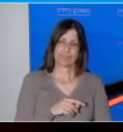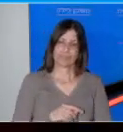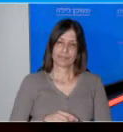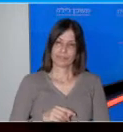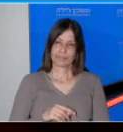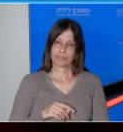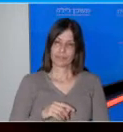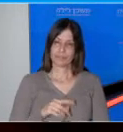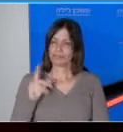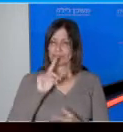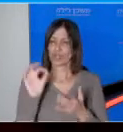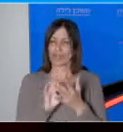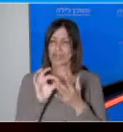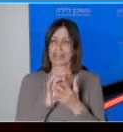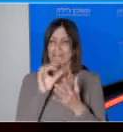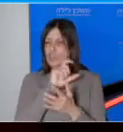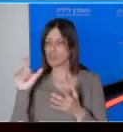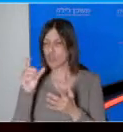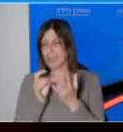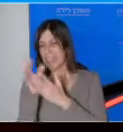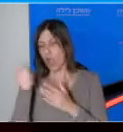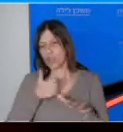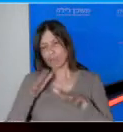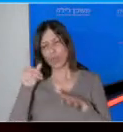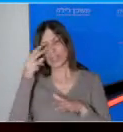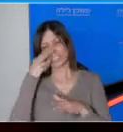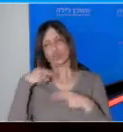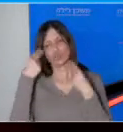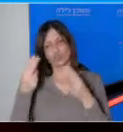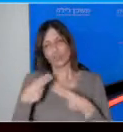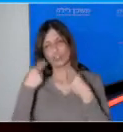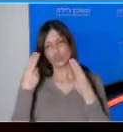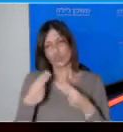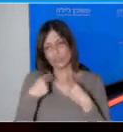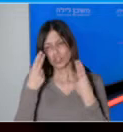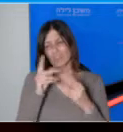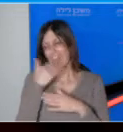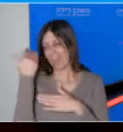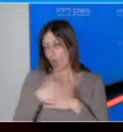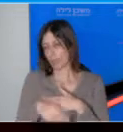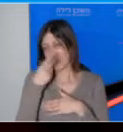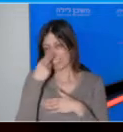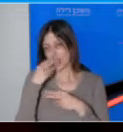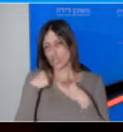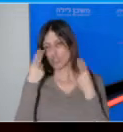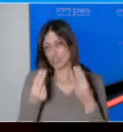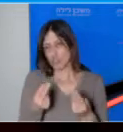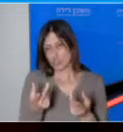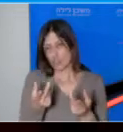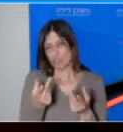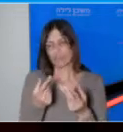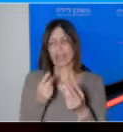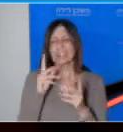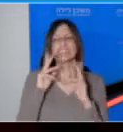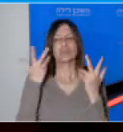לא, כתב אישום הדיח את ראש הממשלה, הוא ניסה שוב ושוב ושוב ושוב, ודרך אגב, ממש לאחרונה ניסה שוב, והציבור הישראלי הדיח אותו,